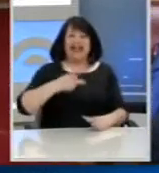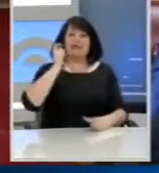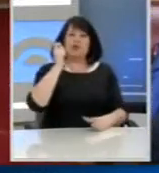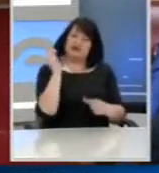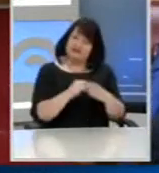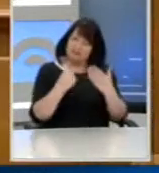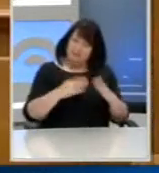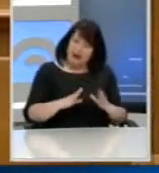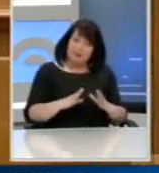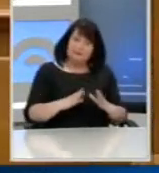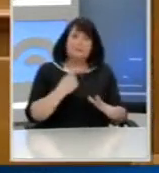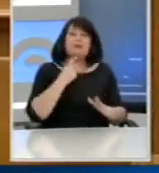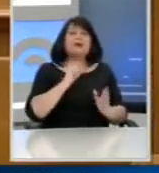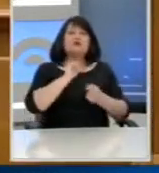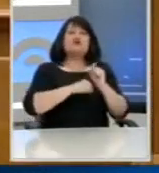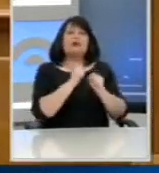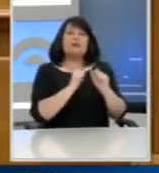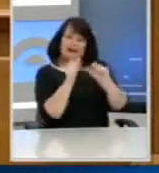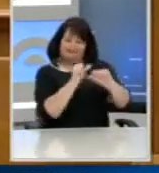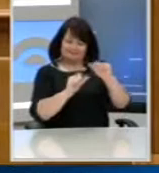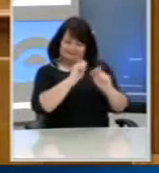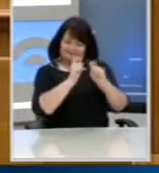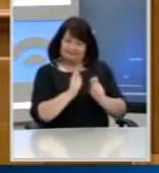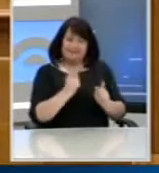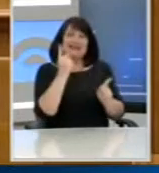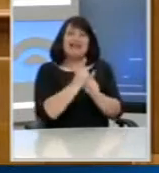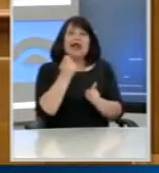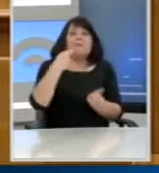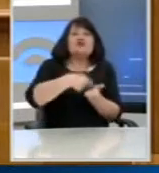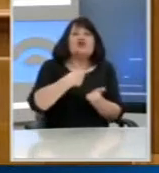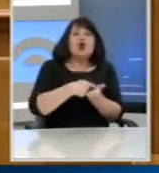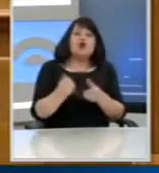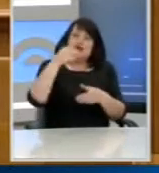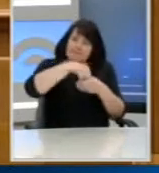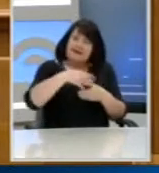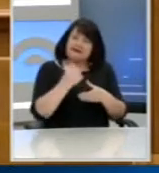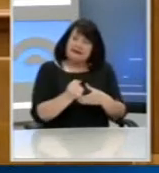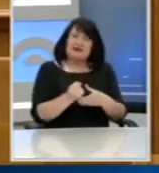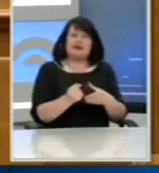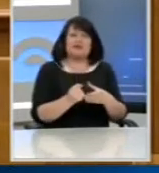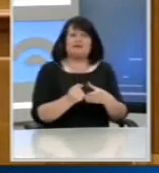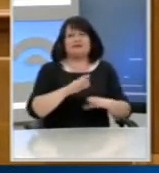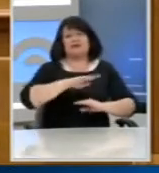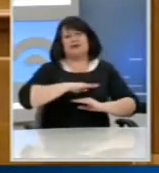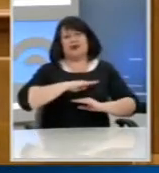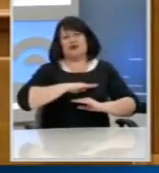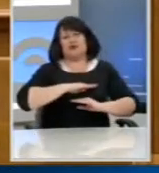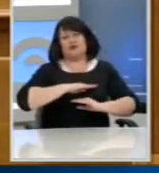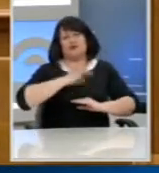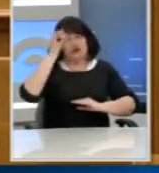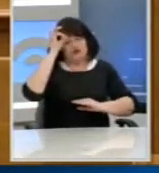αντιπολίτευση, επιχειρείται η αναμόρφωση των ειδικών μισθολογίων, μεταξύ των οποίων και αυτό που αφορά το προσωπικό των ενόπλων δυνάμεων και των σώματων